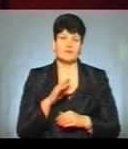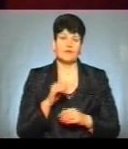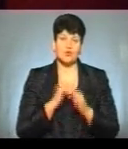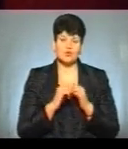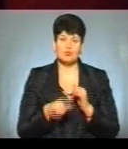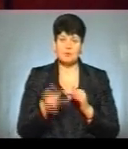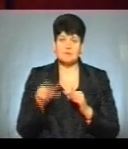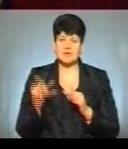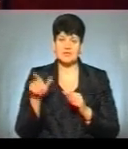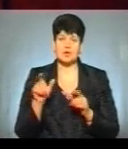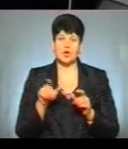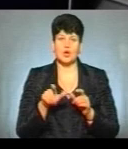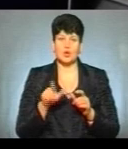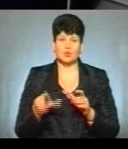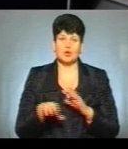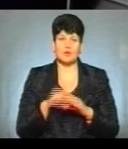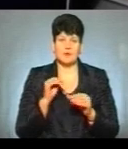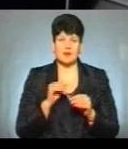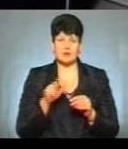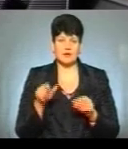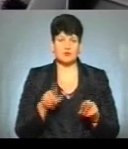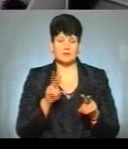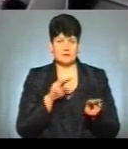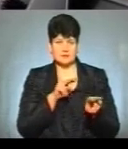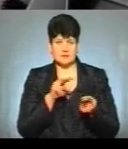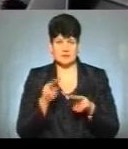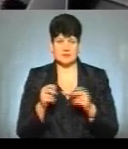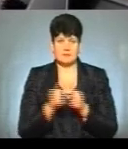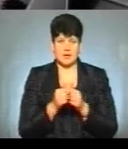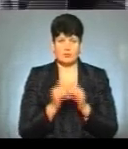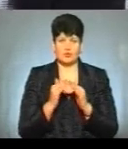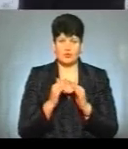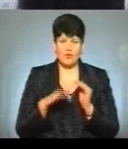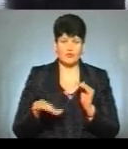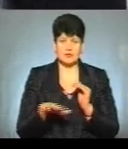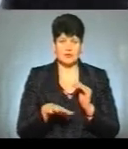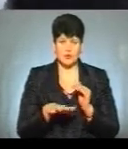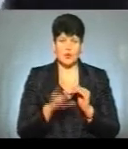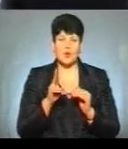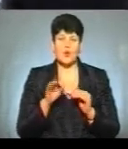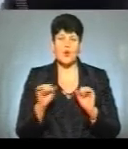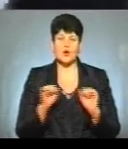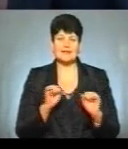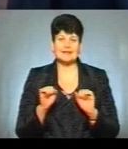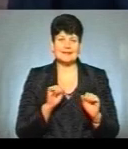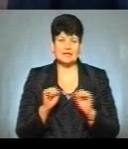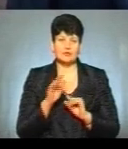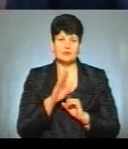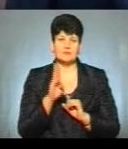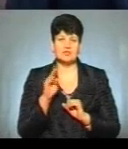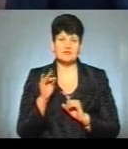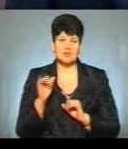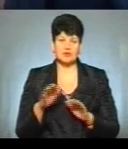у кожному під'їзді люди обрали вартових, які мають стежити за прибудинковою територією. Координатор сусідської варти Володимир